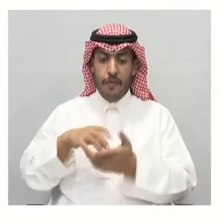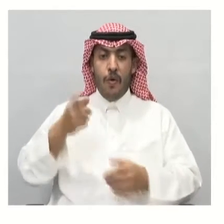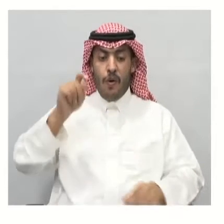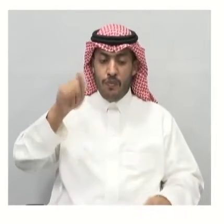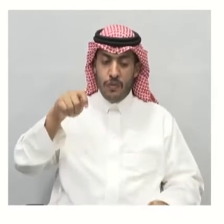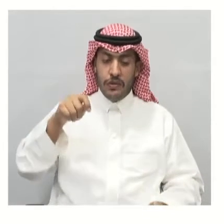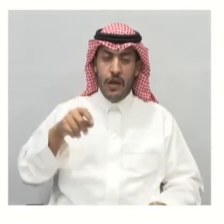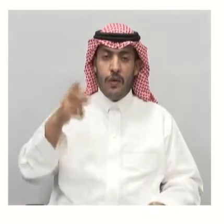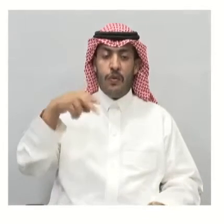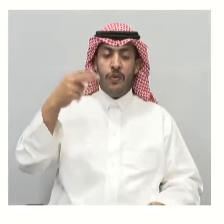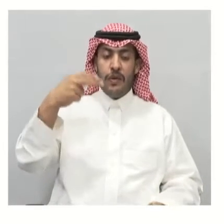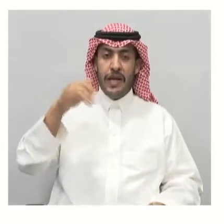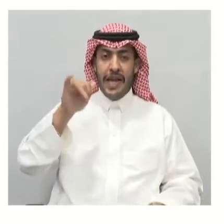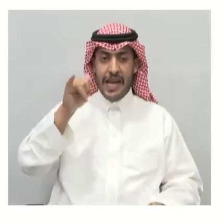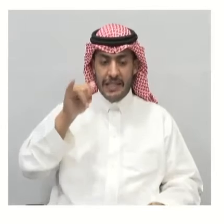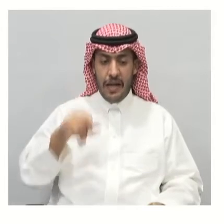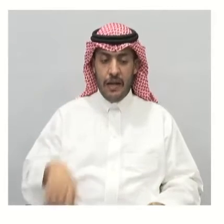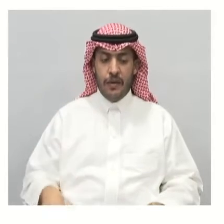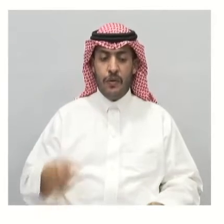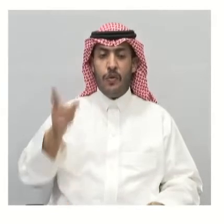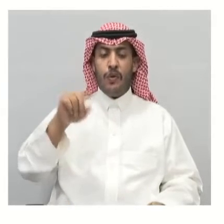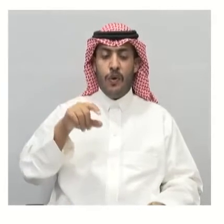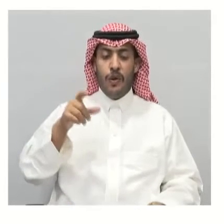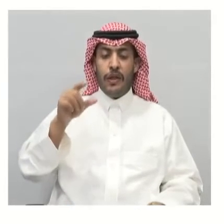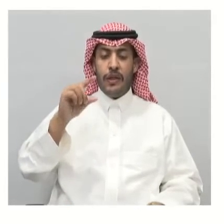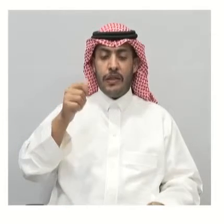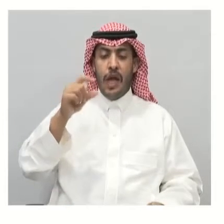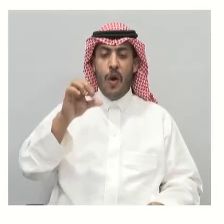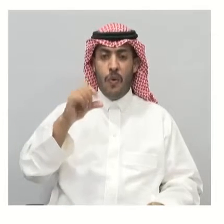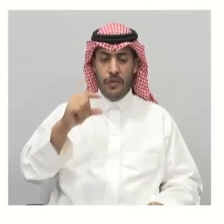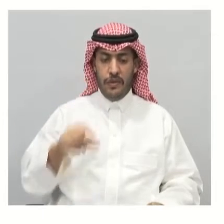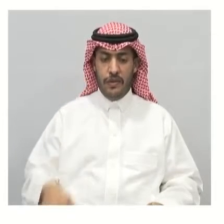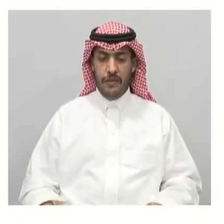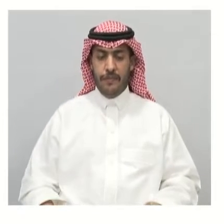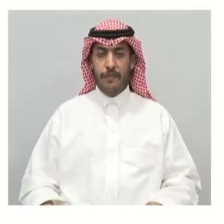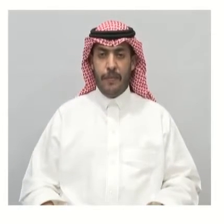موسى عليه السلام عيسى عليه السلام داوود عليه السلام